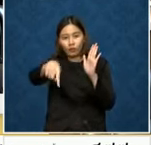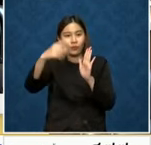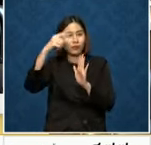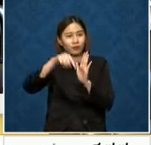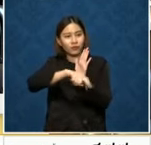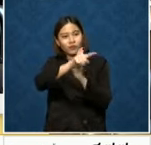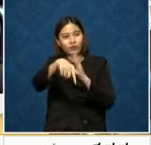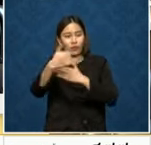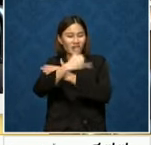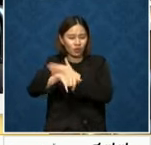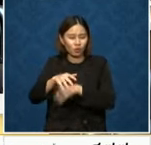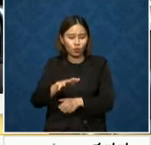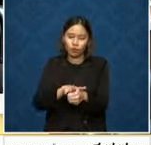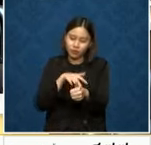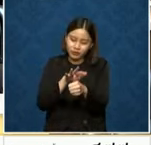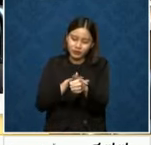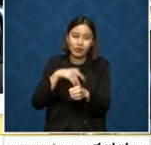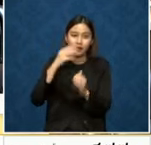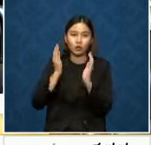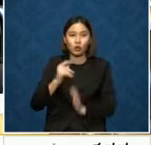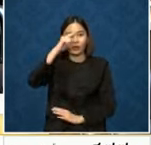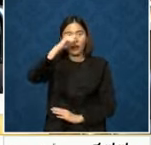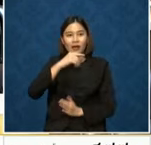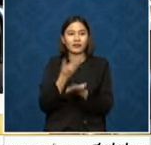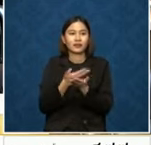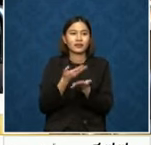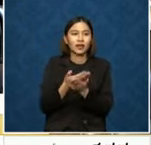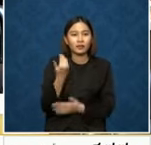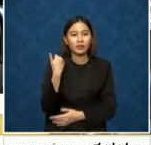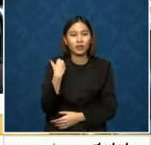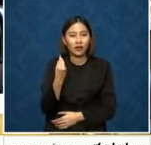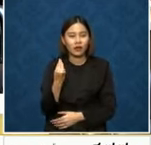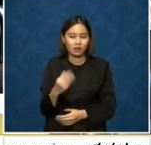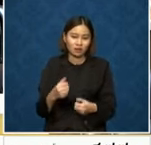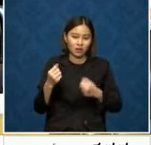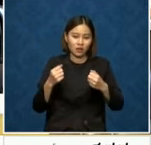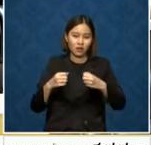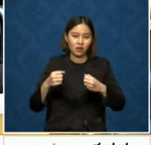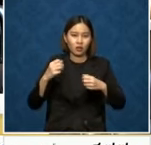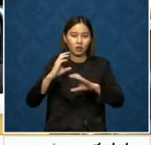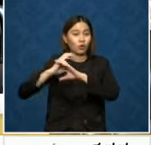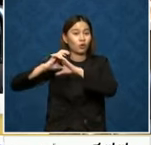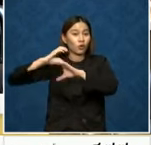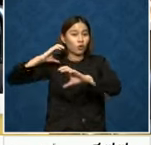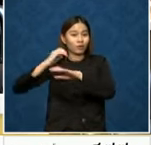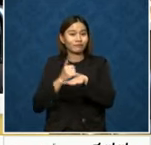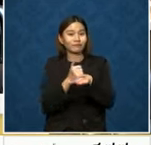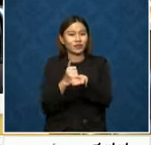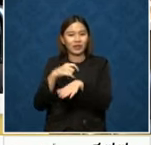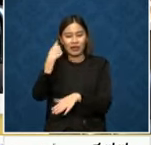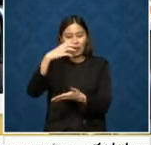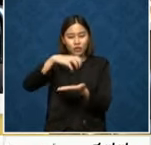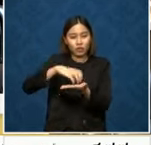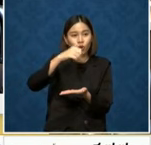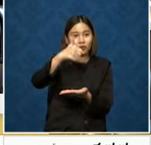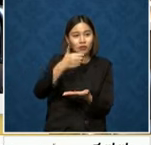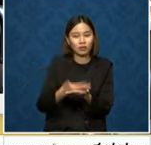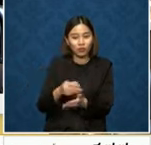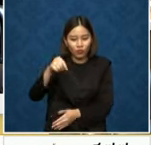ผมสงสารคนไทยครับมีเงินกันคนละแกนั่งรถโดยสารมาแล้วก็ใครดวงดีแกก็ไปหย